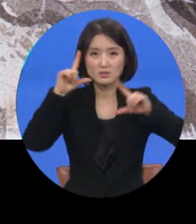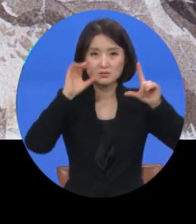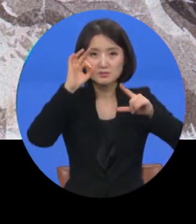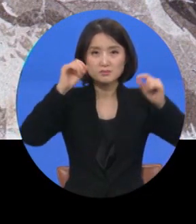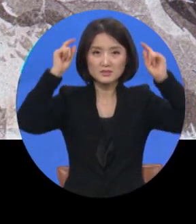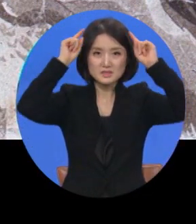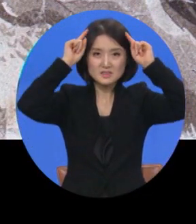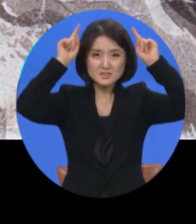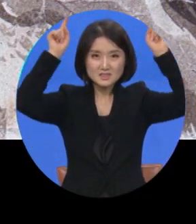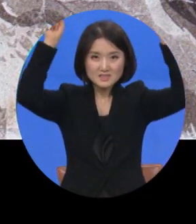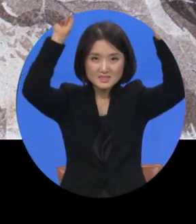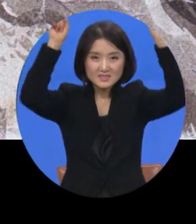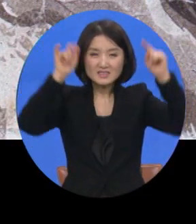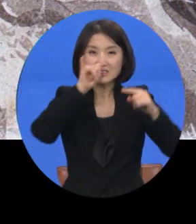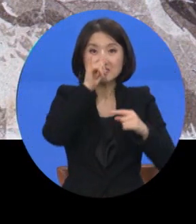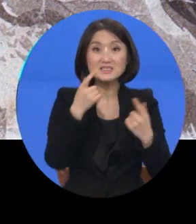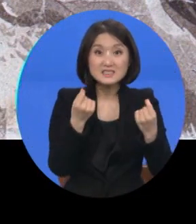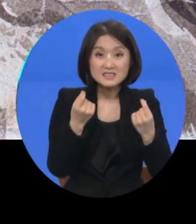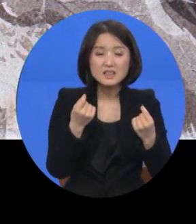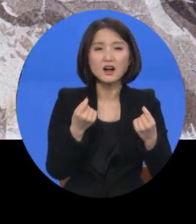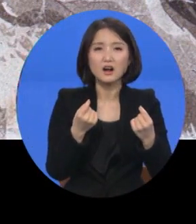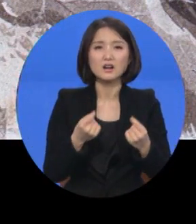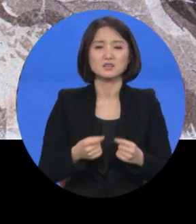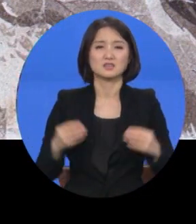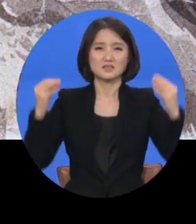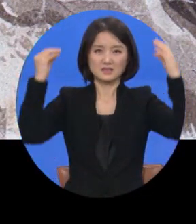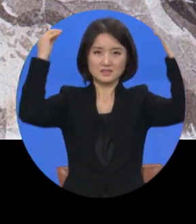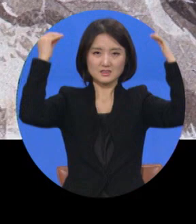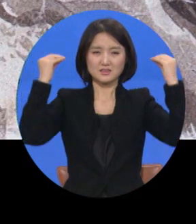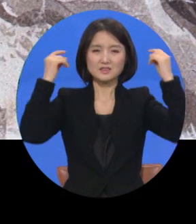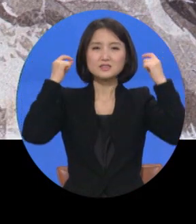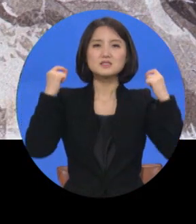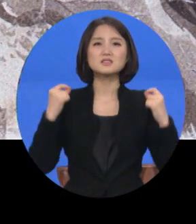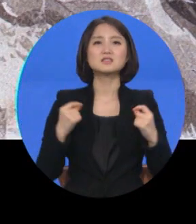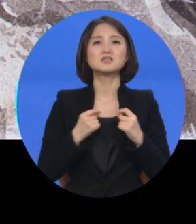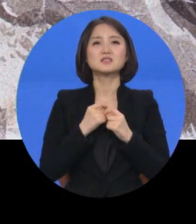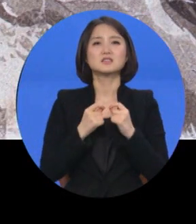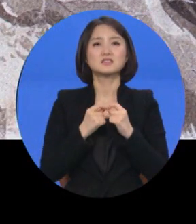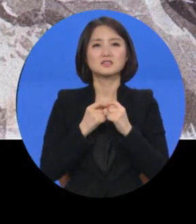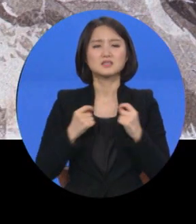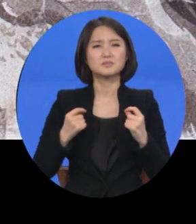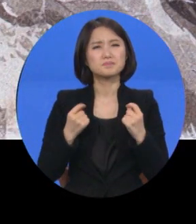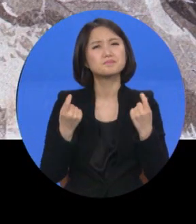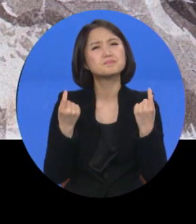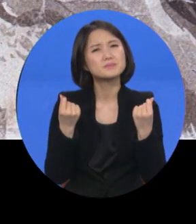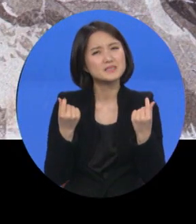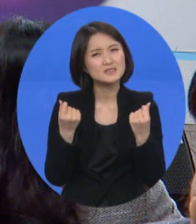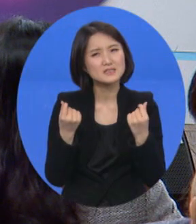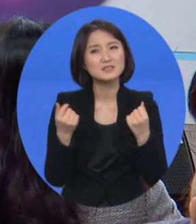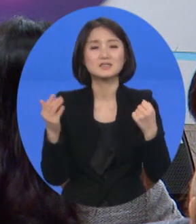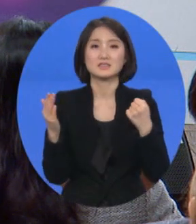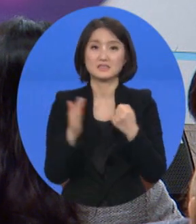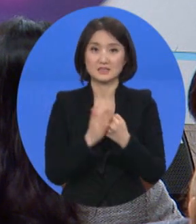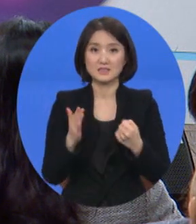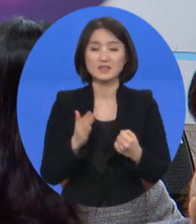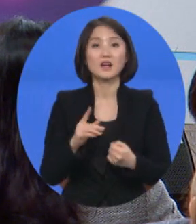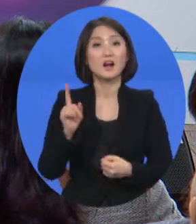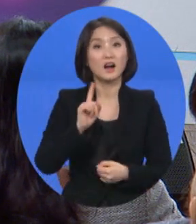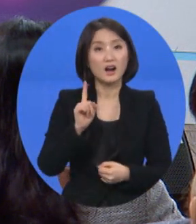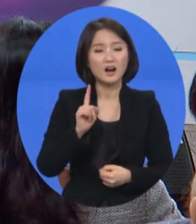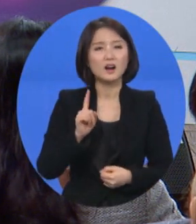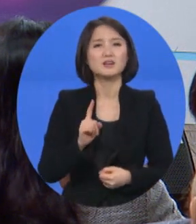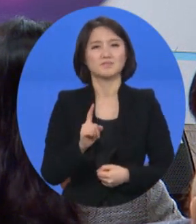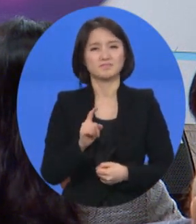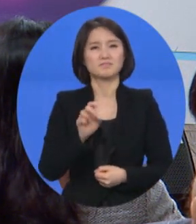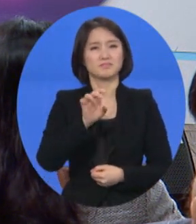쓰는 가세 끈처럼 생겼다 이겁니다 그렇게 가끔 처럼 생겼다 해서 이러면 내미는 틀림없이 선비처럼 글을 읽을 줄